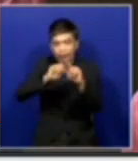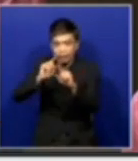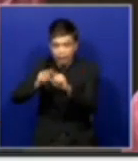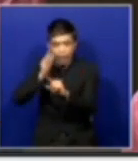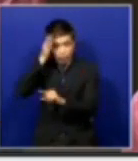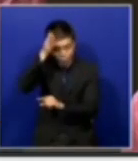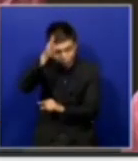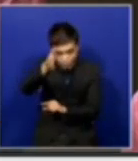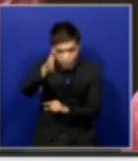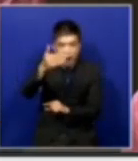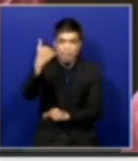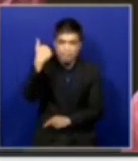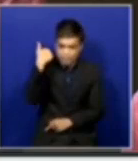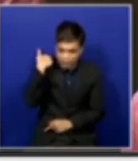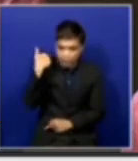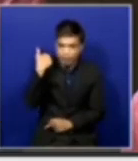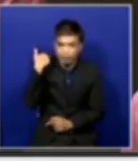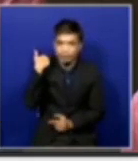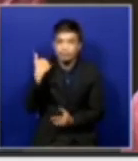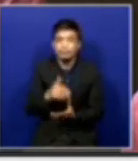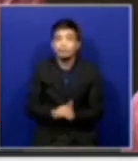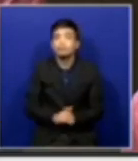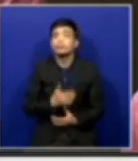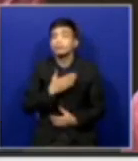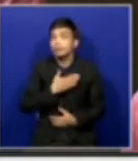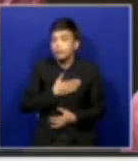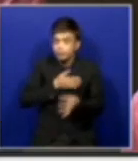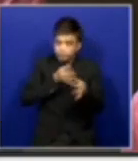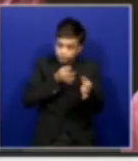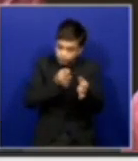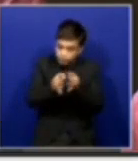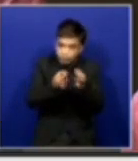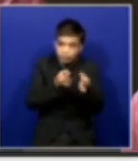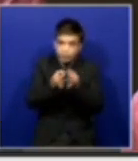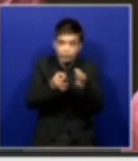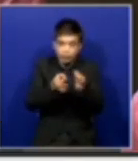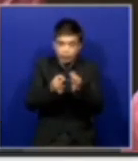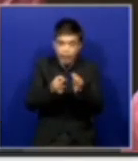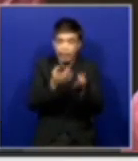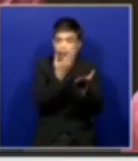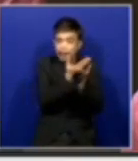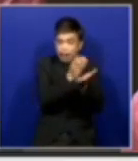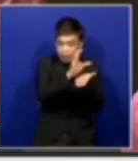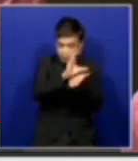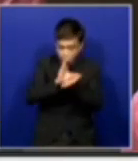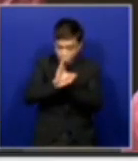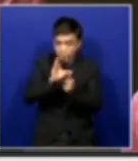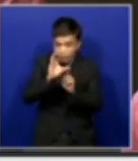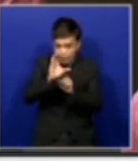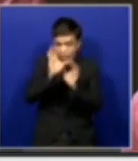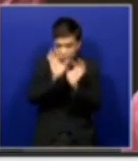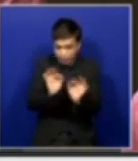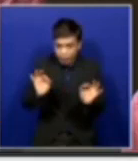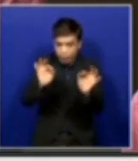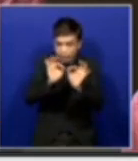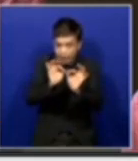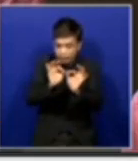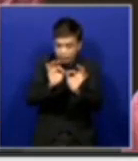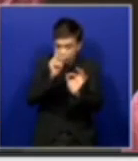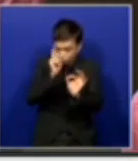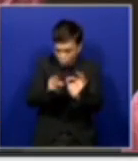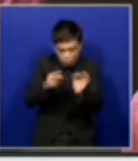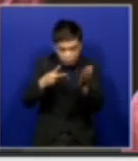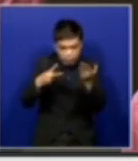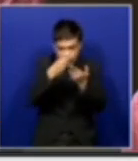ตซึ่งผมขออภิปรายว่างบที่มีความจำเป็นแล้วไม่ควรจะตัดนะครับก็คืองบกระทรวงสาธารณสุขนะ